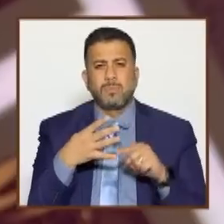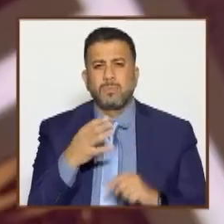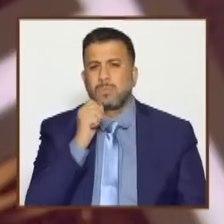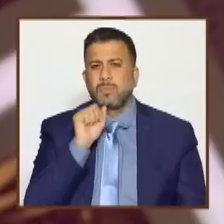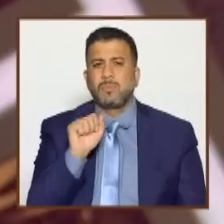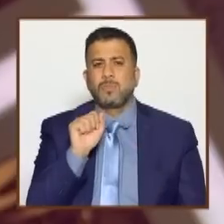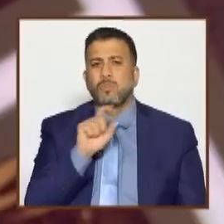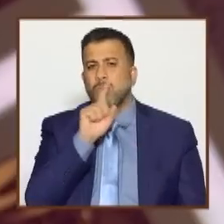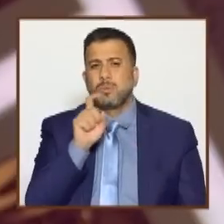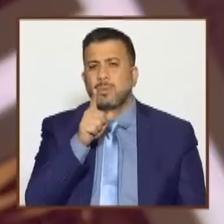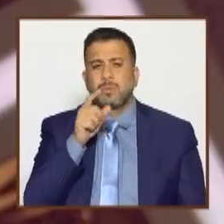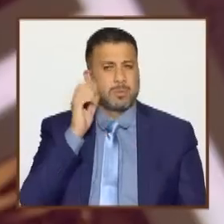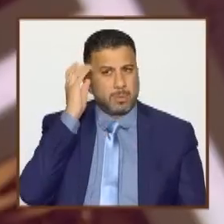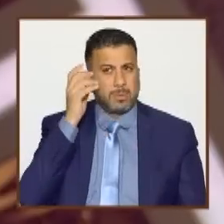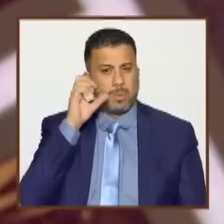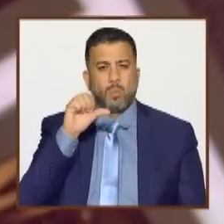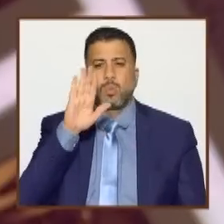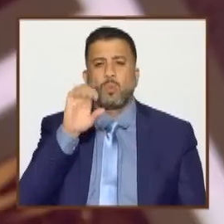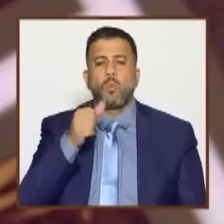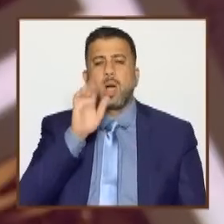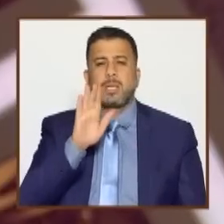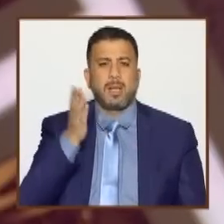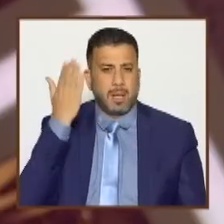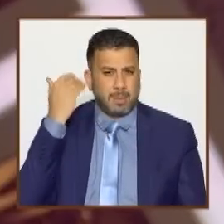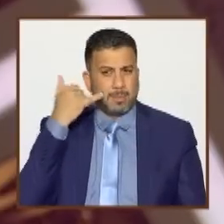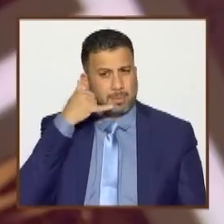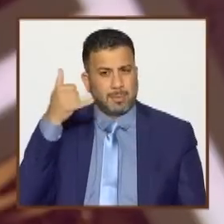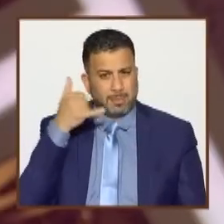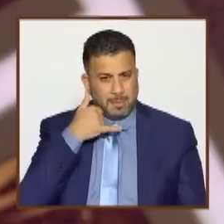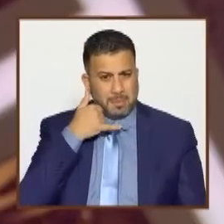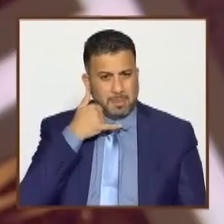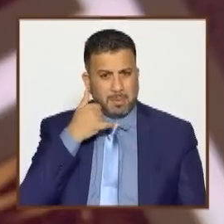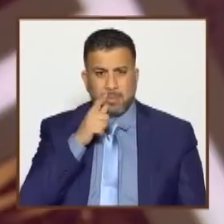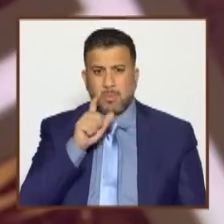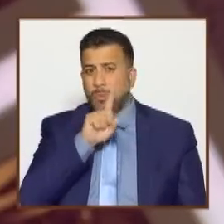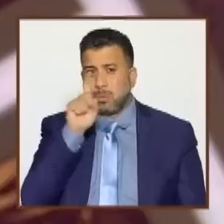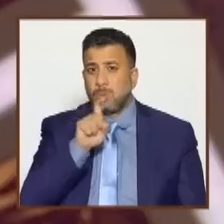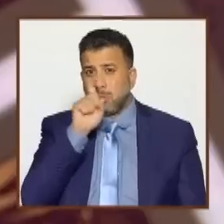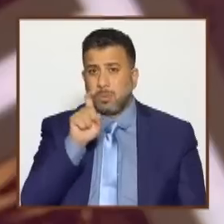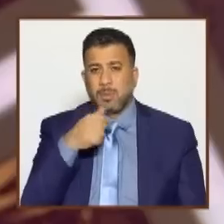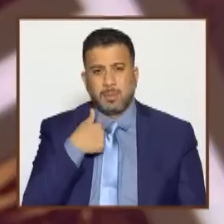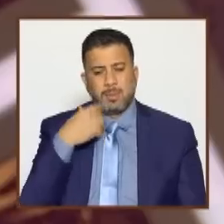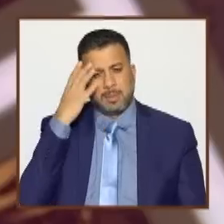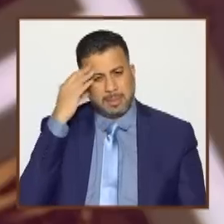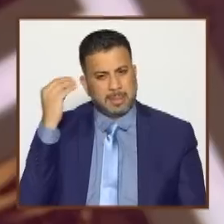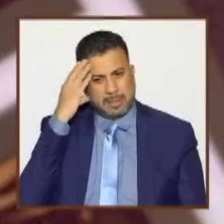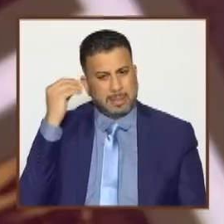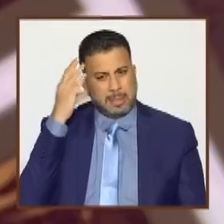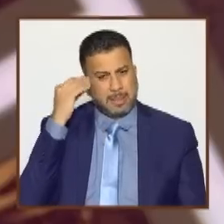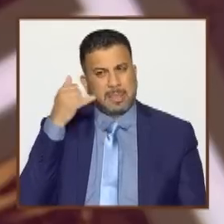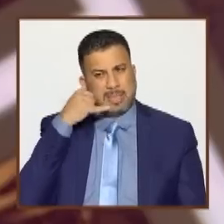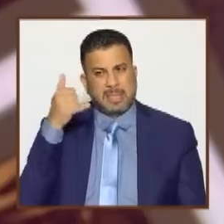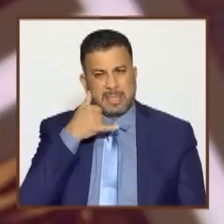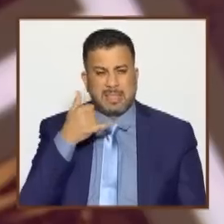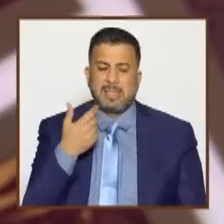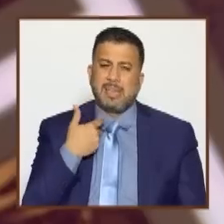مساله واحد وهو الوسواس. طبعا عبير تقول انها اتصلت بي وانا نصحتها. الأسئلة كثيرة وأحيانا يعني أنسى المتصلين،